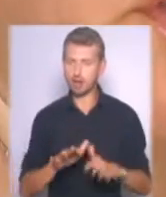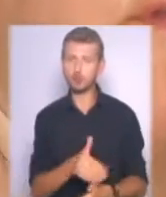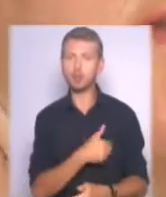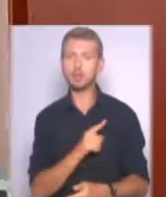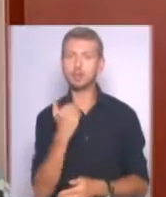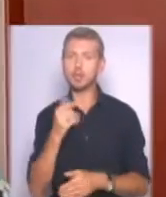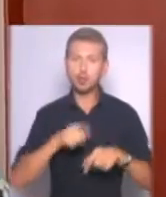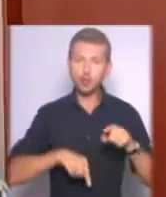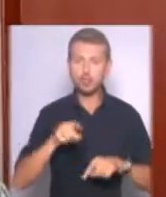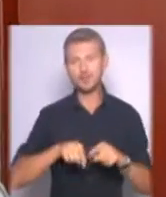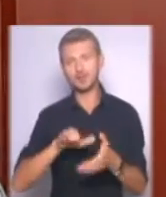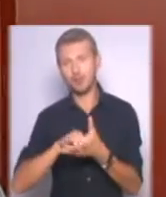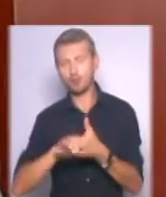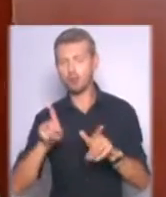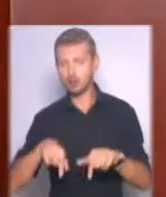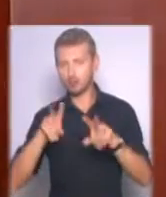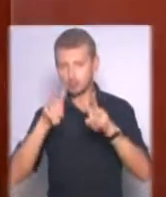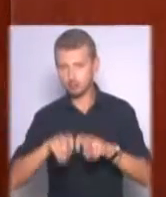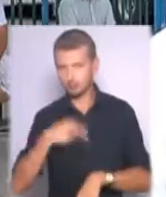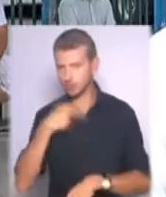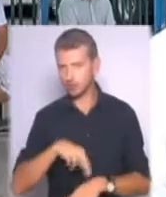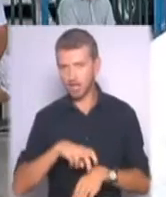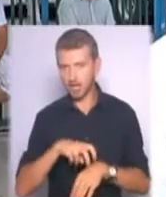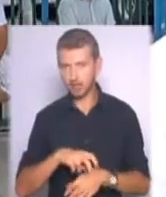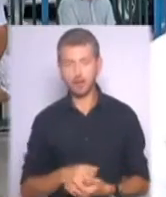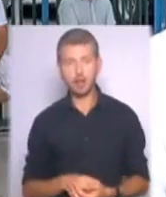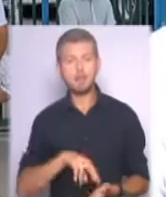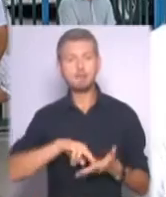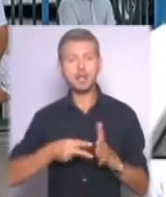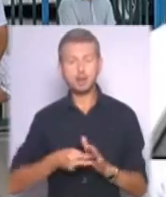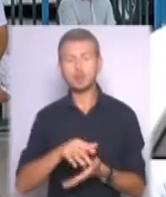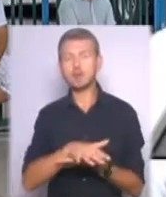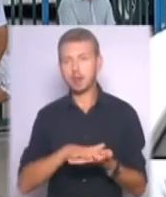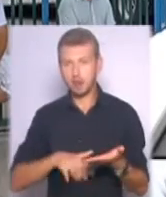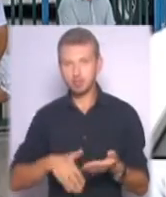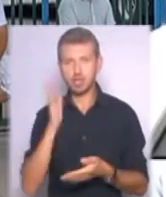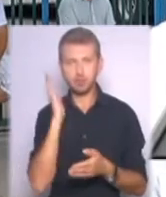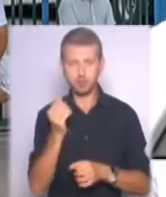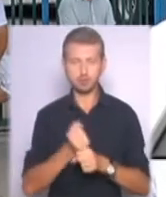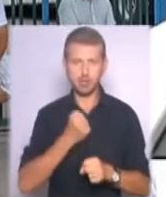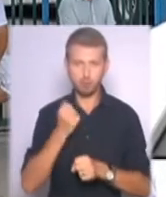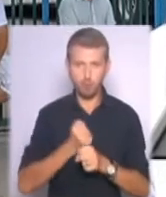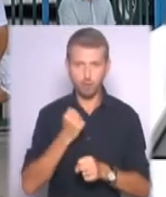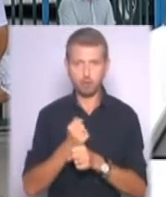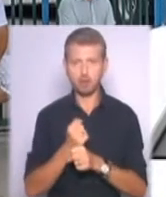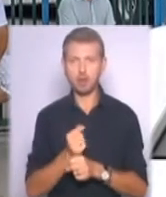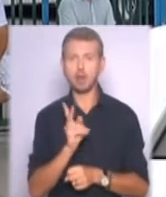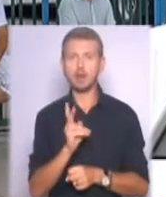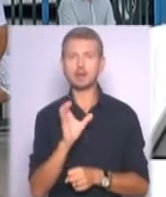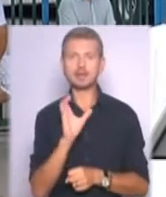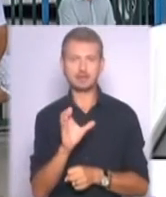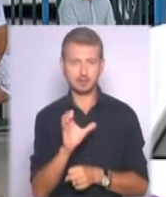їхніх родичів та знайомих також оглянули першокласні лікарі. Планируется продолжение. Мы будем работать как с